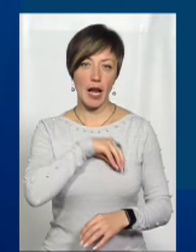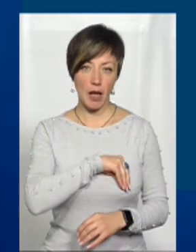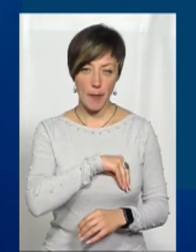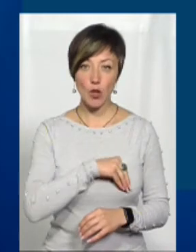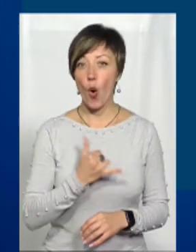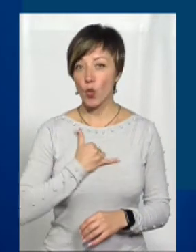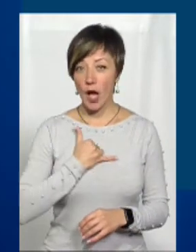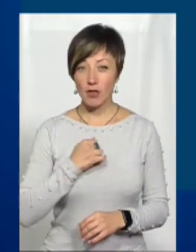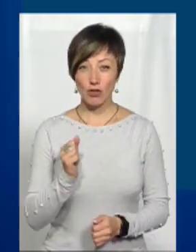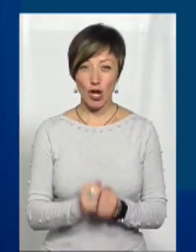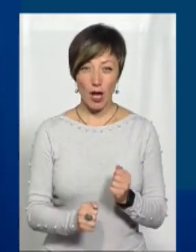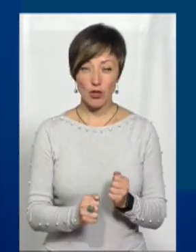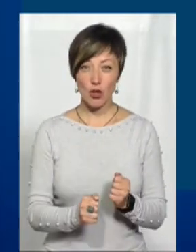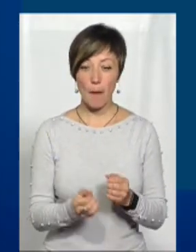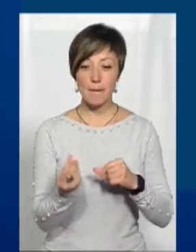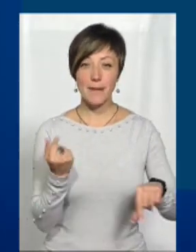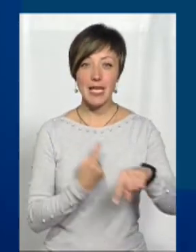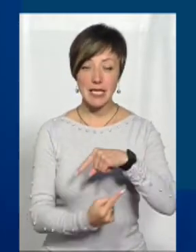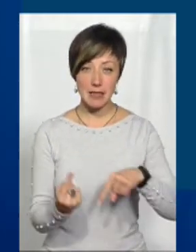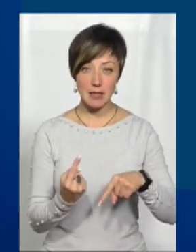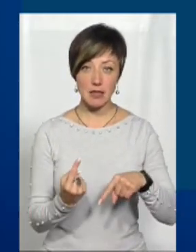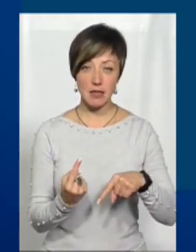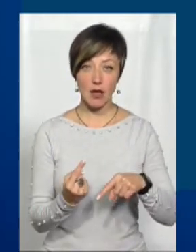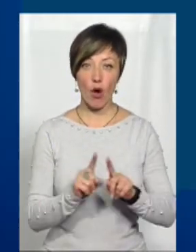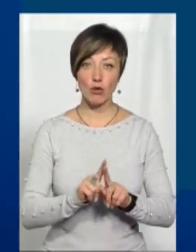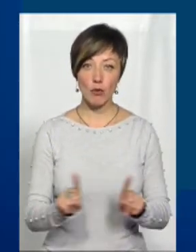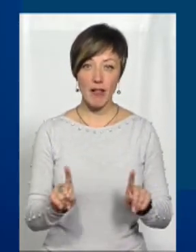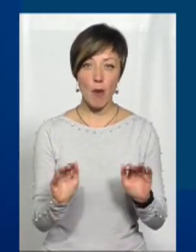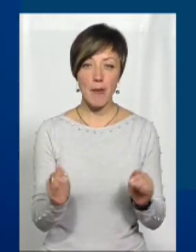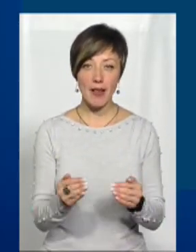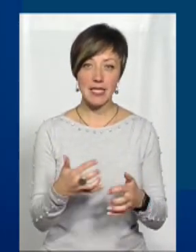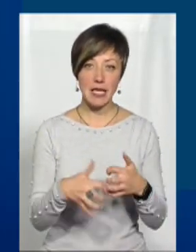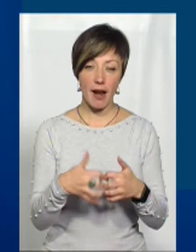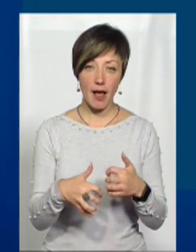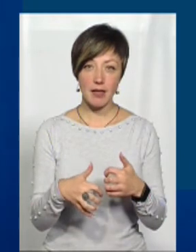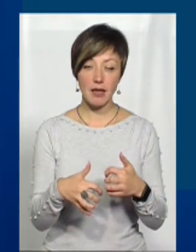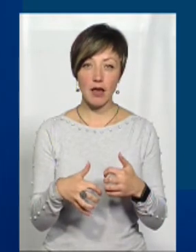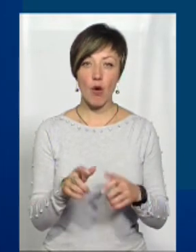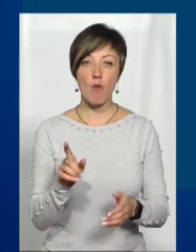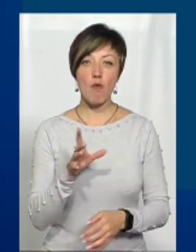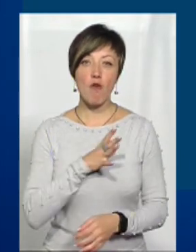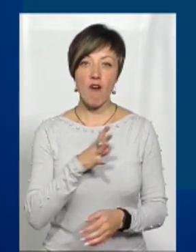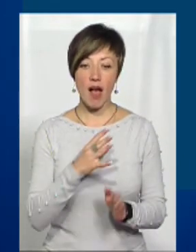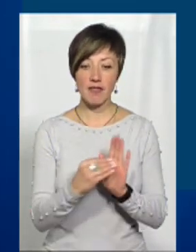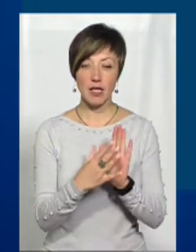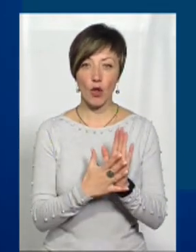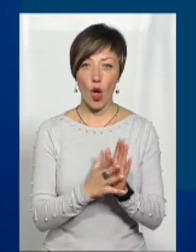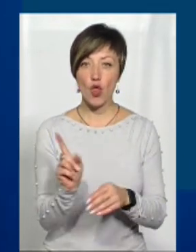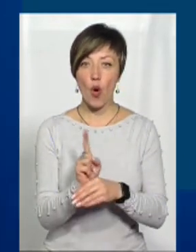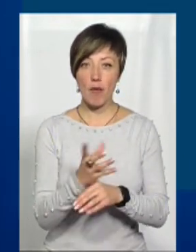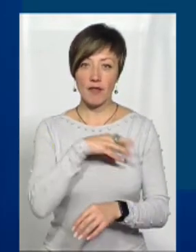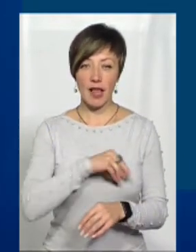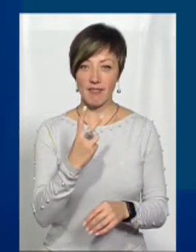У нас дуже часто бізнес, особливо малий, середній, буває встановлює норми рентабельності